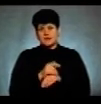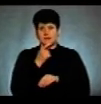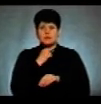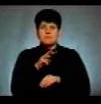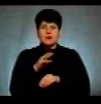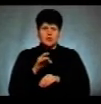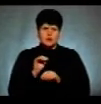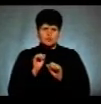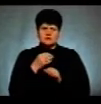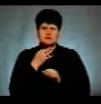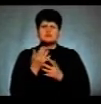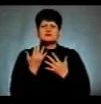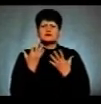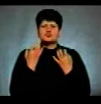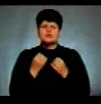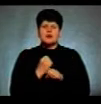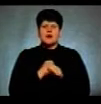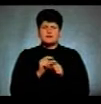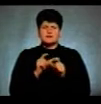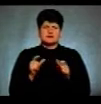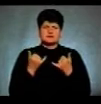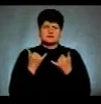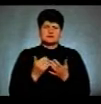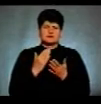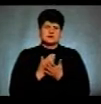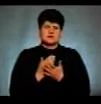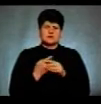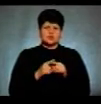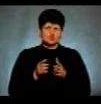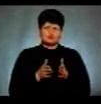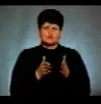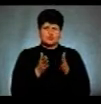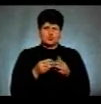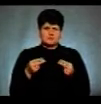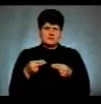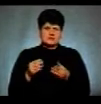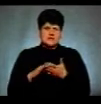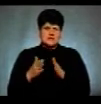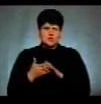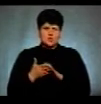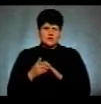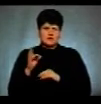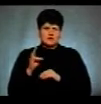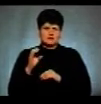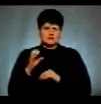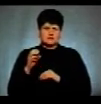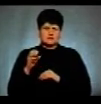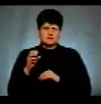можете сказати, скільки ще аптек знаходяться на цьому шляху підписання договору із НСЗУ?